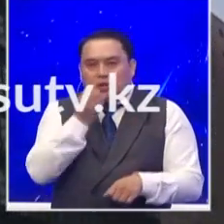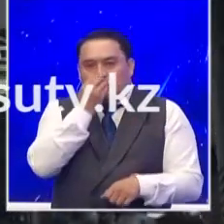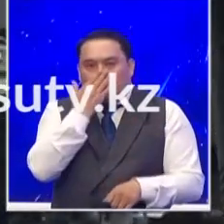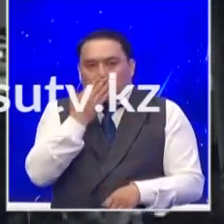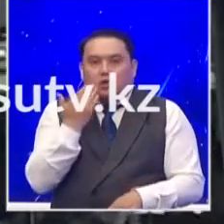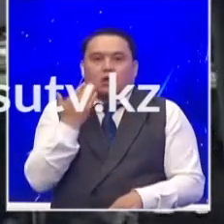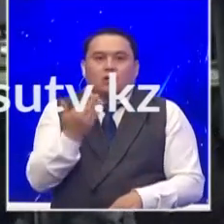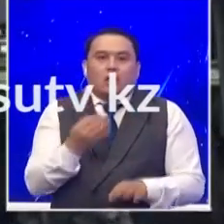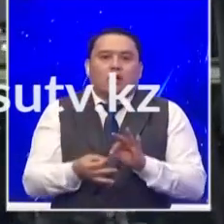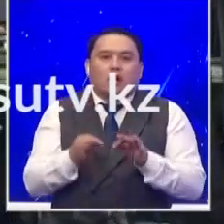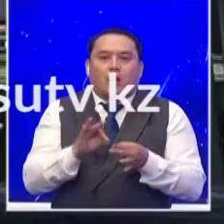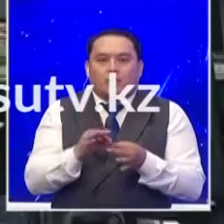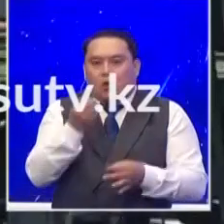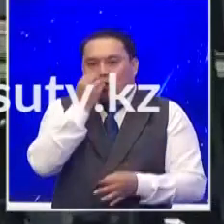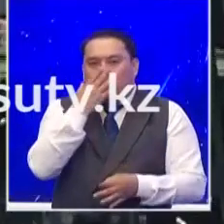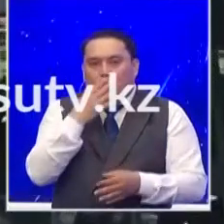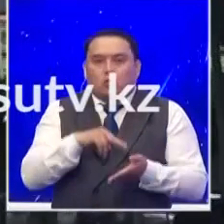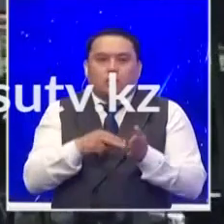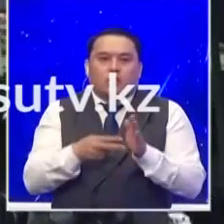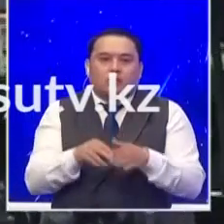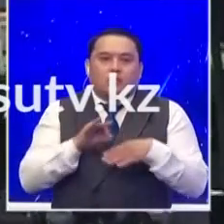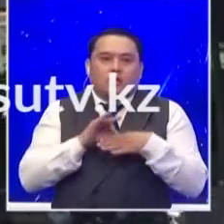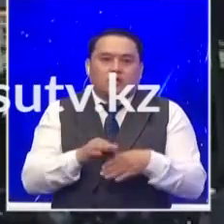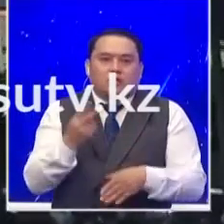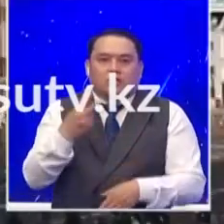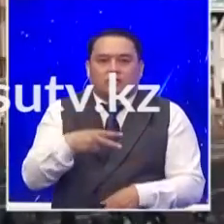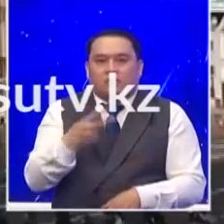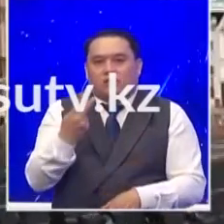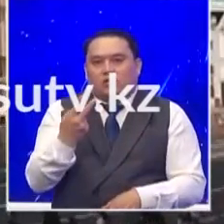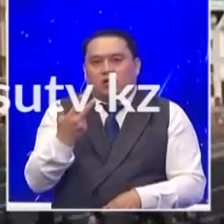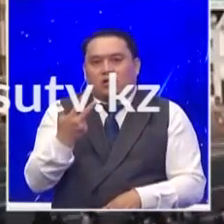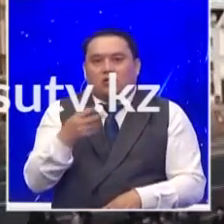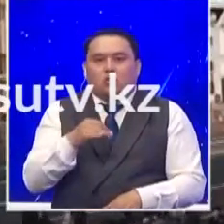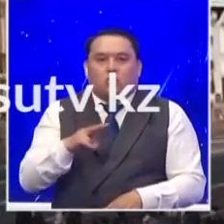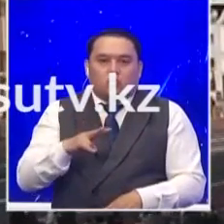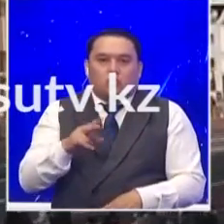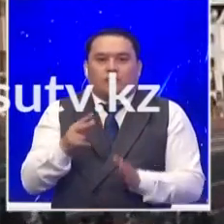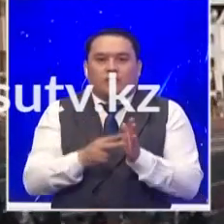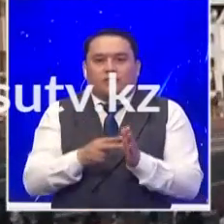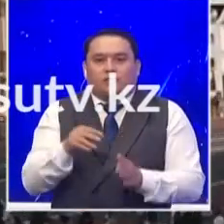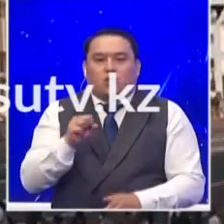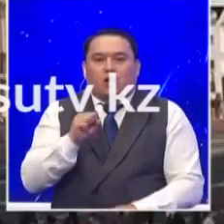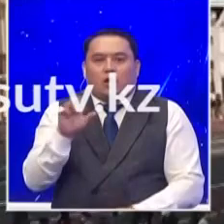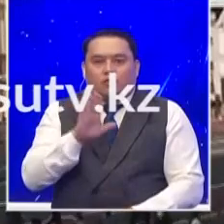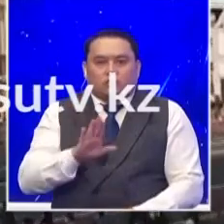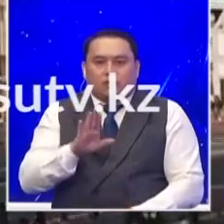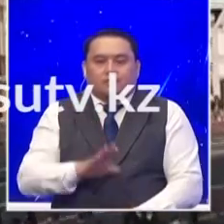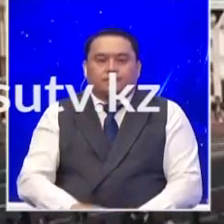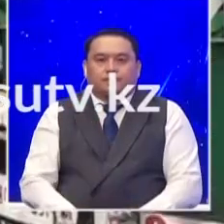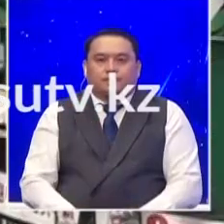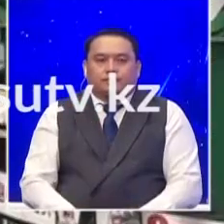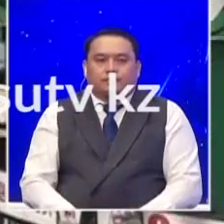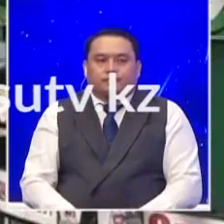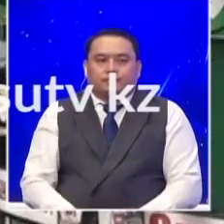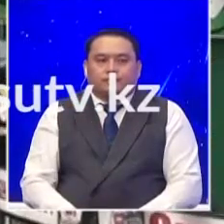возможностью для Японии. Напомним, Олимпиаду в Токио планируют провести в этом году с 23 июля по 8 августа.